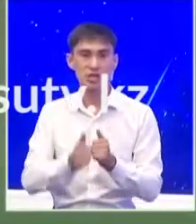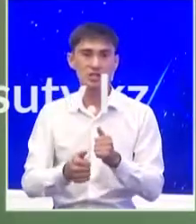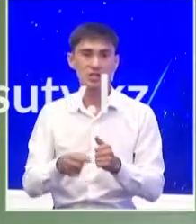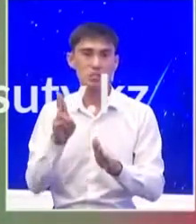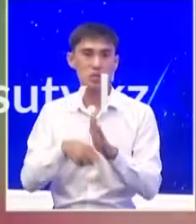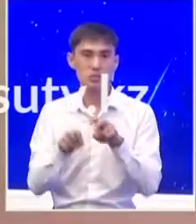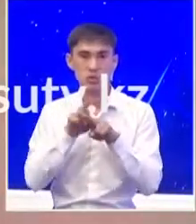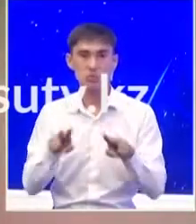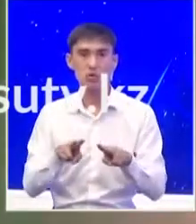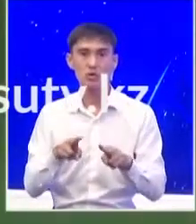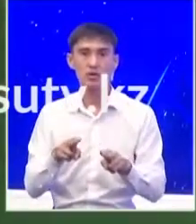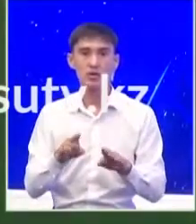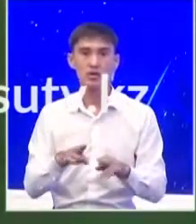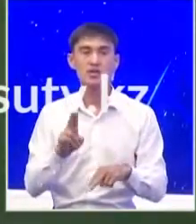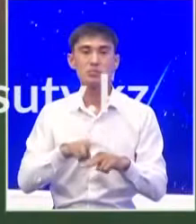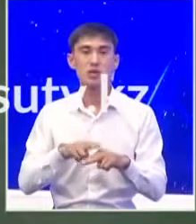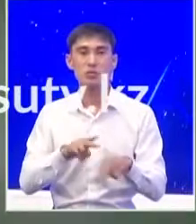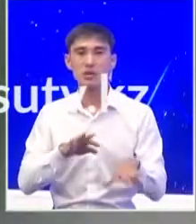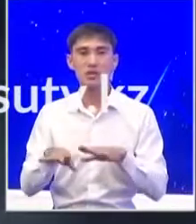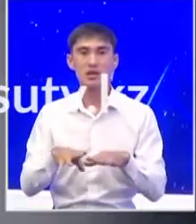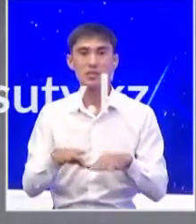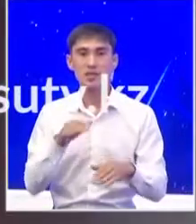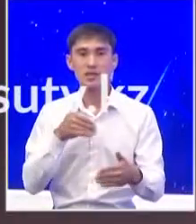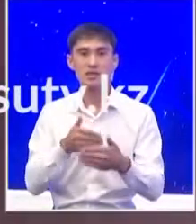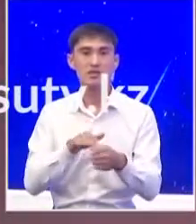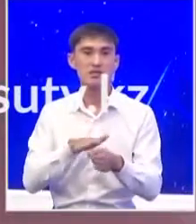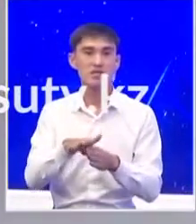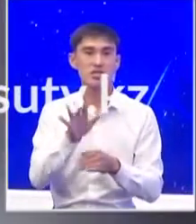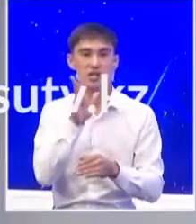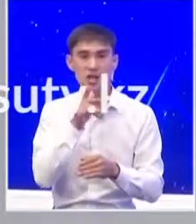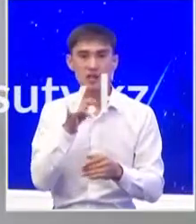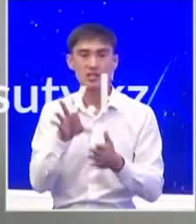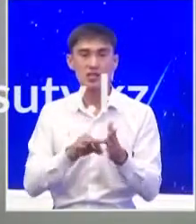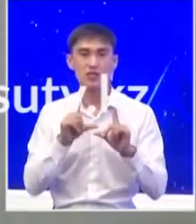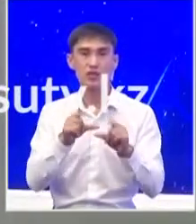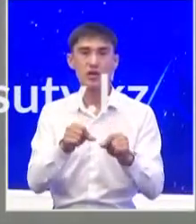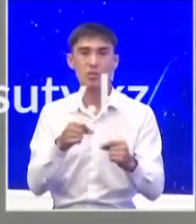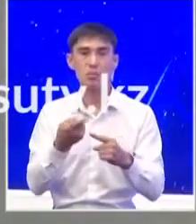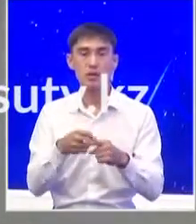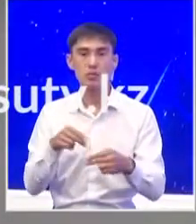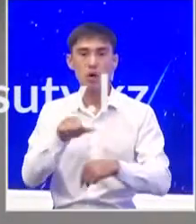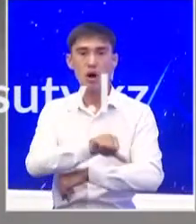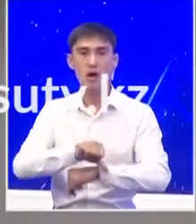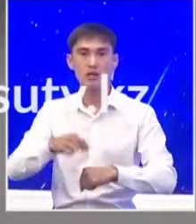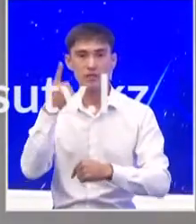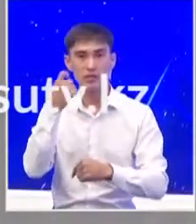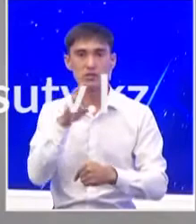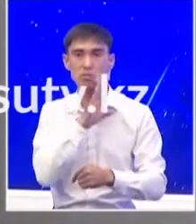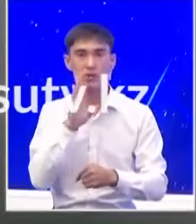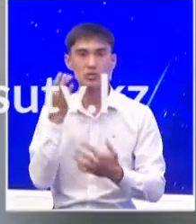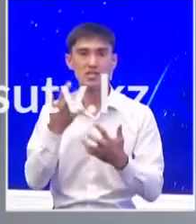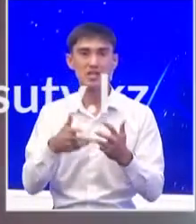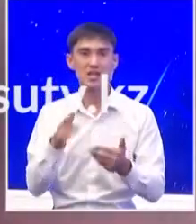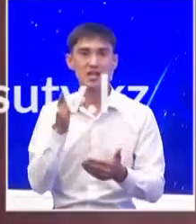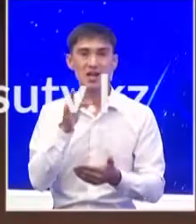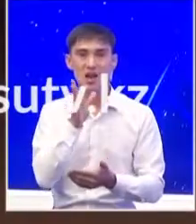их без присмотра. Инспекторы по делам несовершеннолетних сразу выехали по указанному адресу. Как выяснилось, мать уже несколько лет